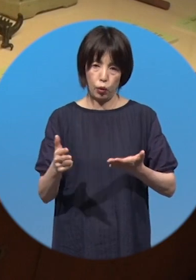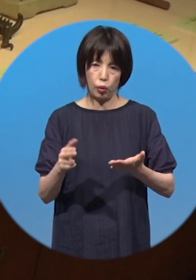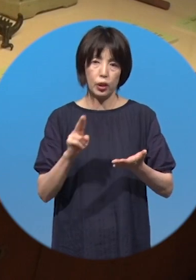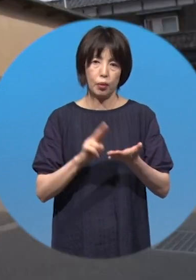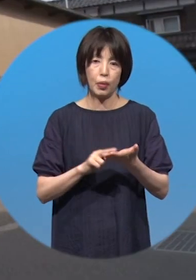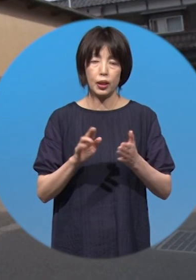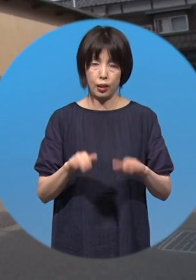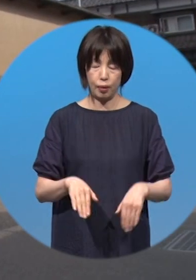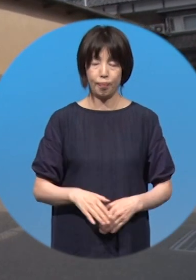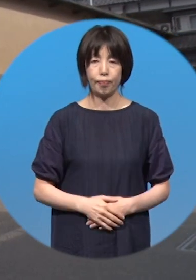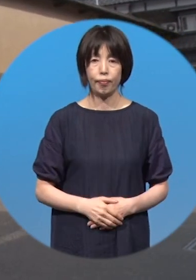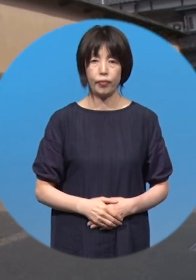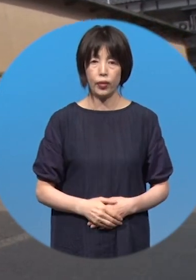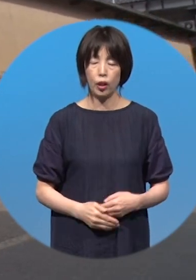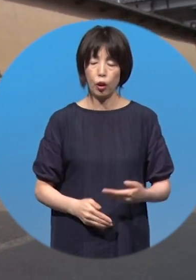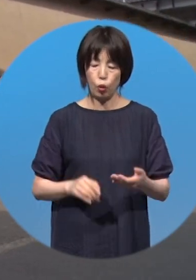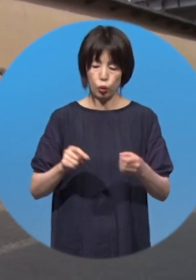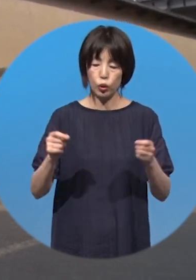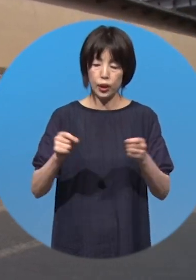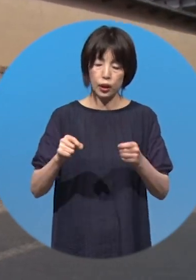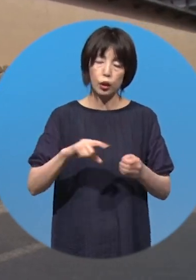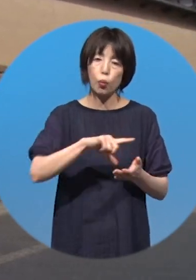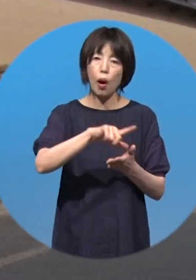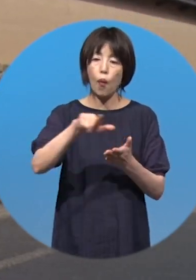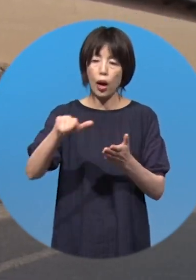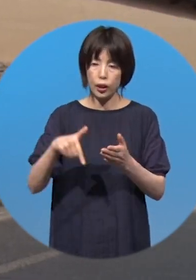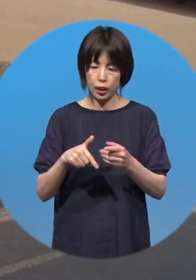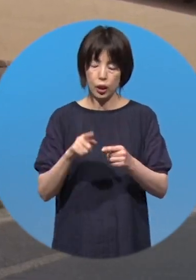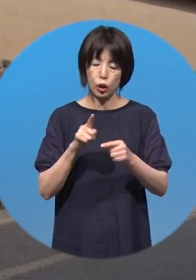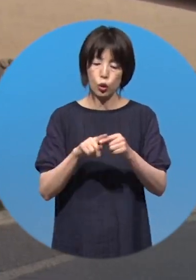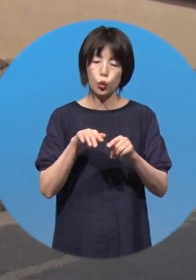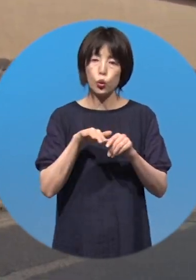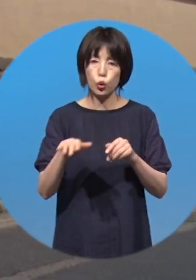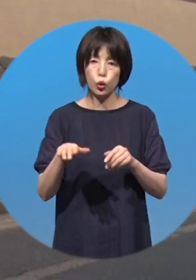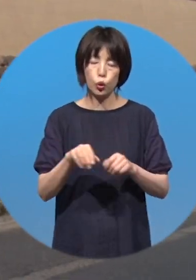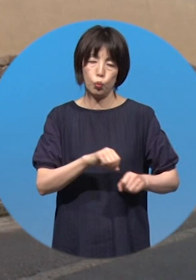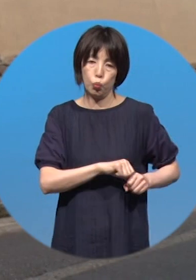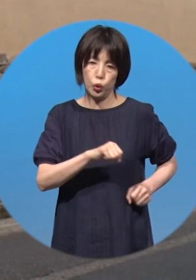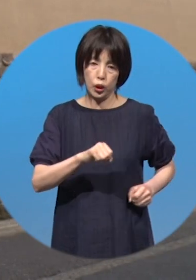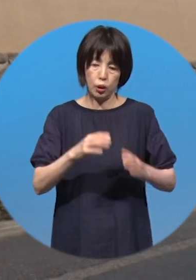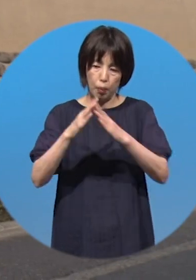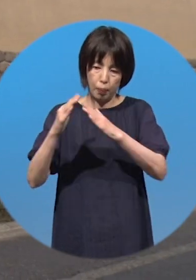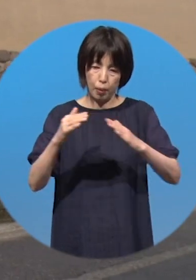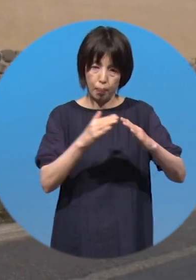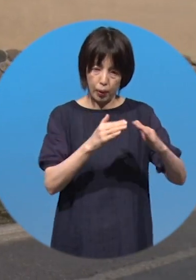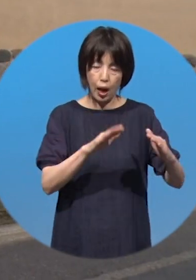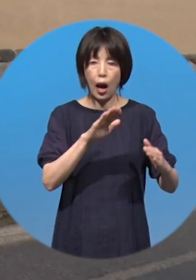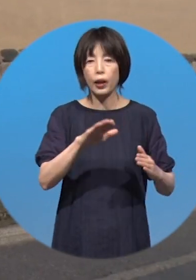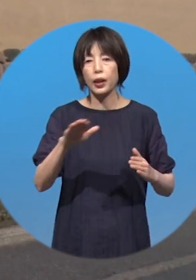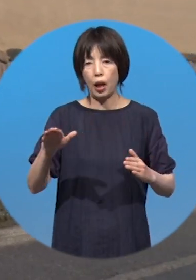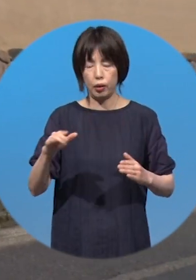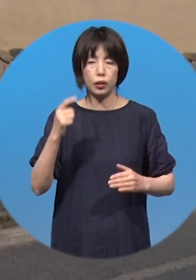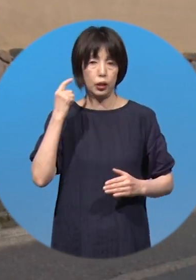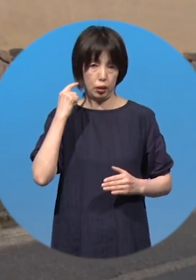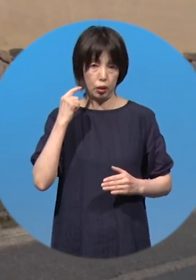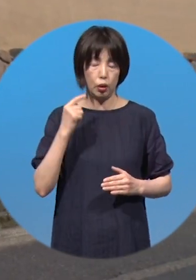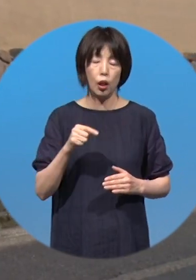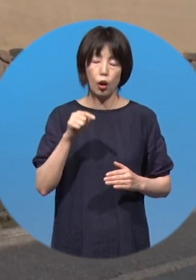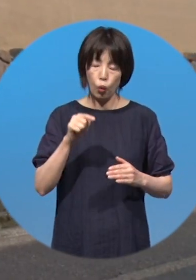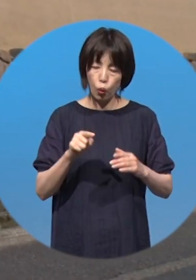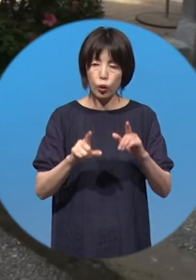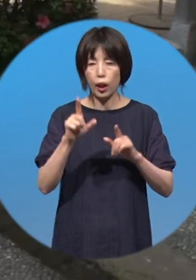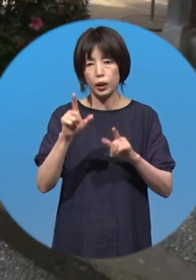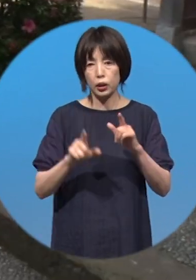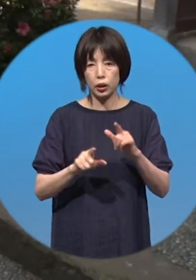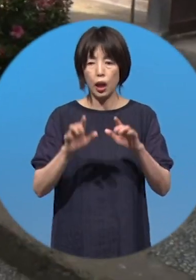。まあ、この辺り一帯が当時の中級武士の、お屋敷があったところというふうに聞いておるんですけれども、このような形